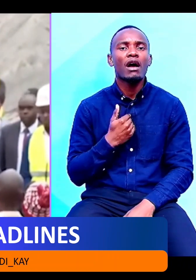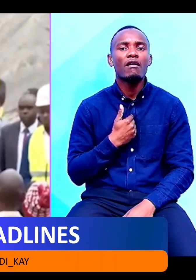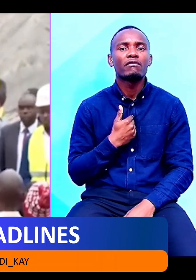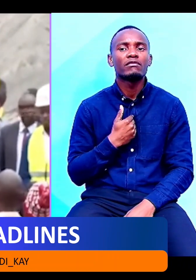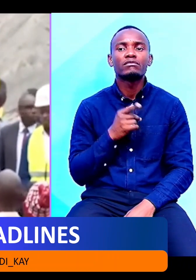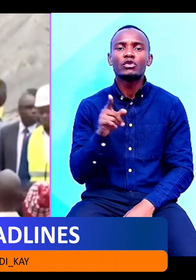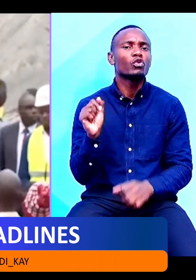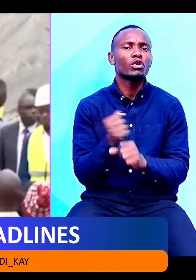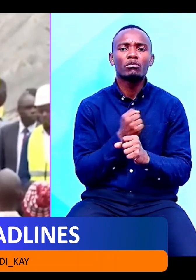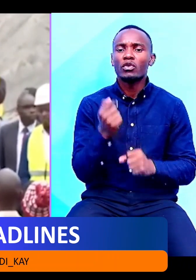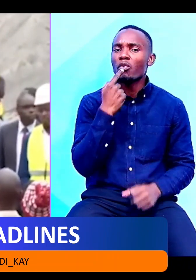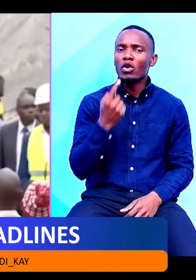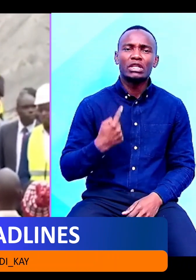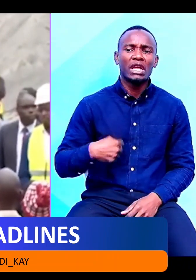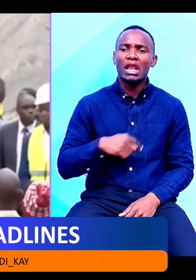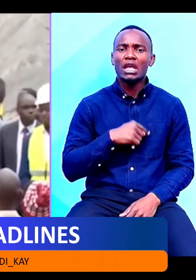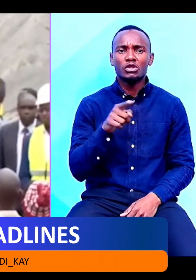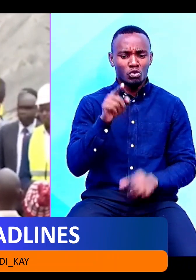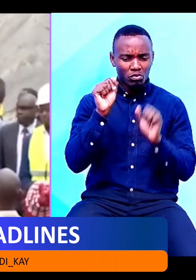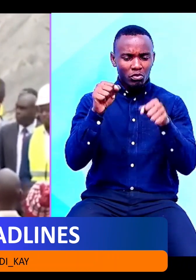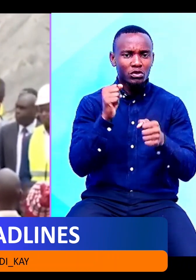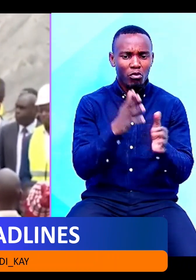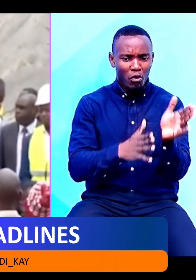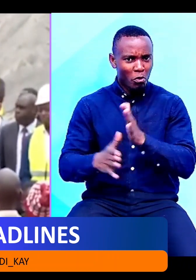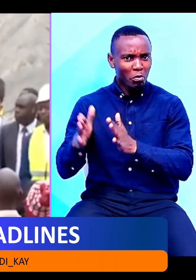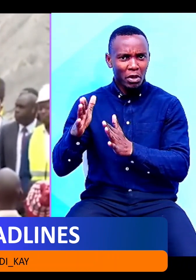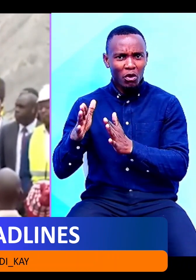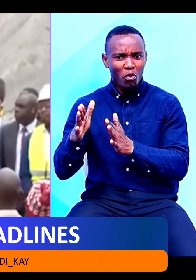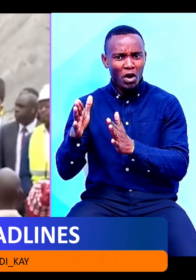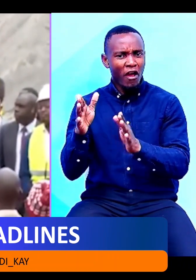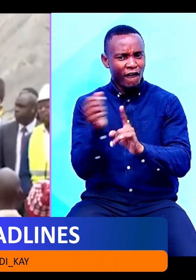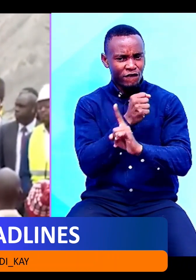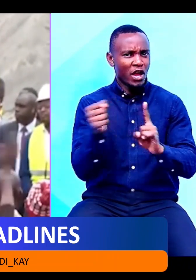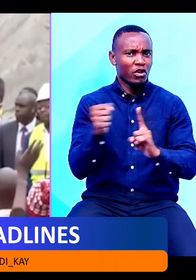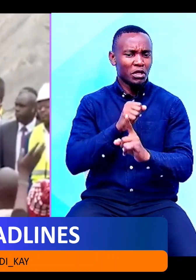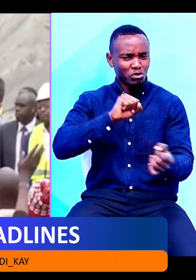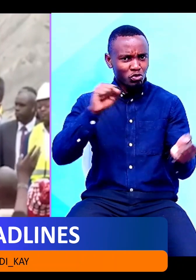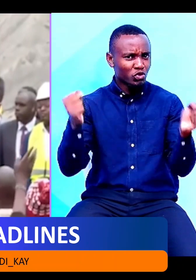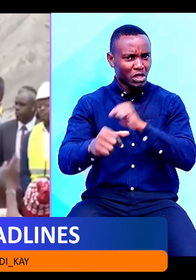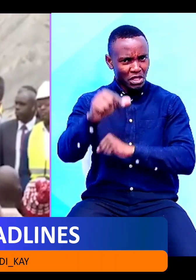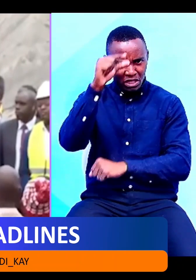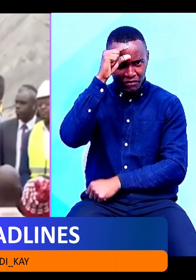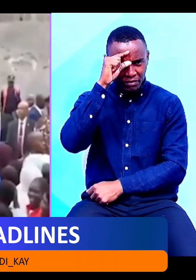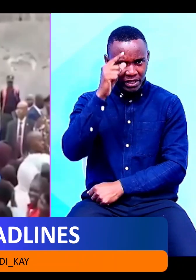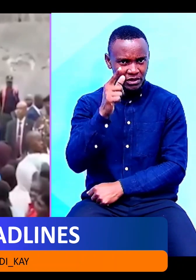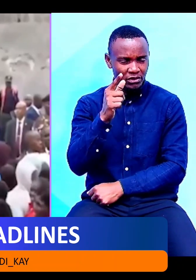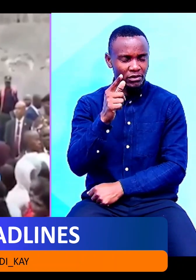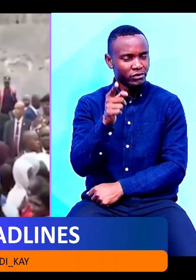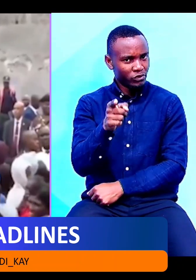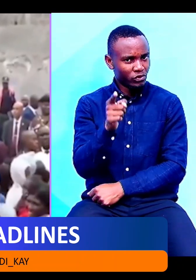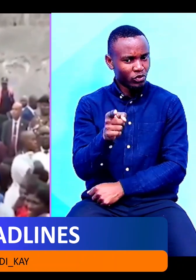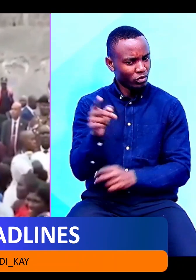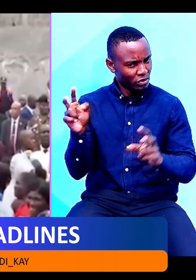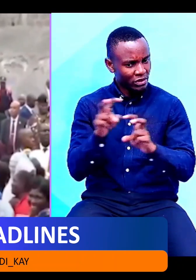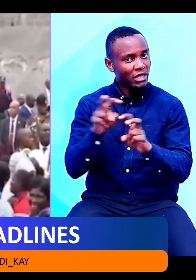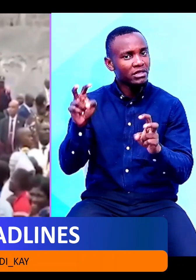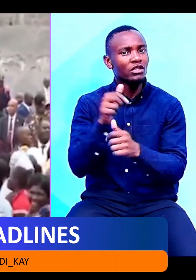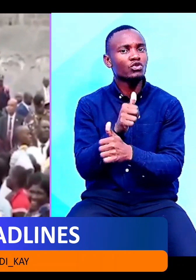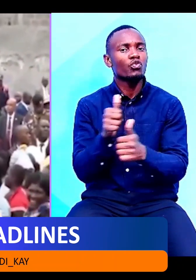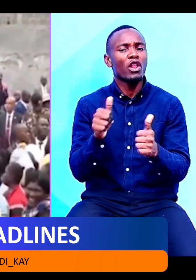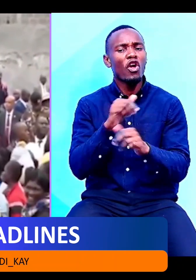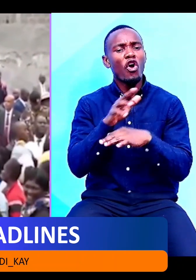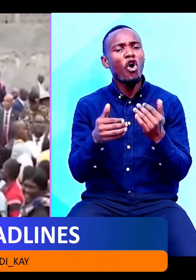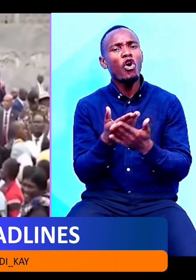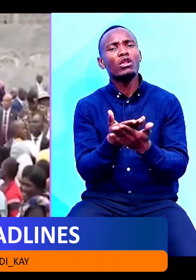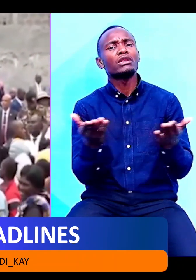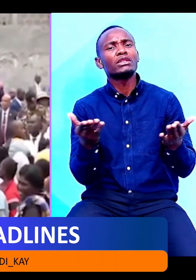ya kwamba mnaweza kupanga fujo ati mpindue serikali ya Kenya. Tafuteni vizuri. Hii fujo yote